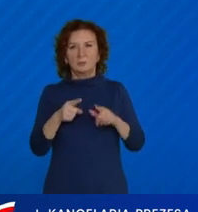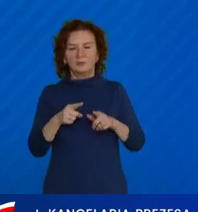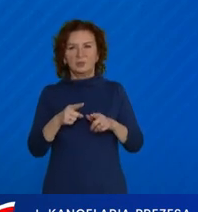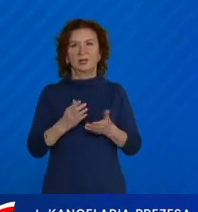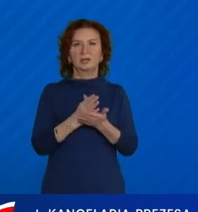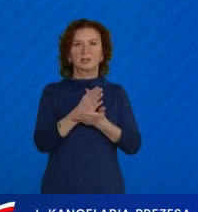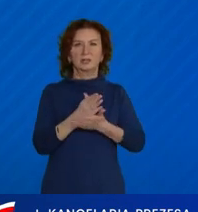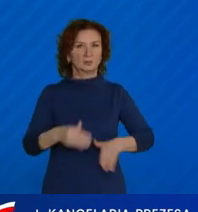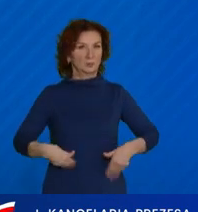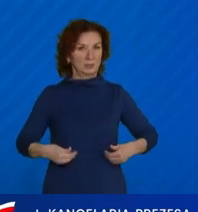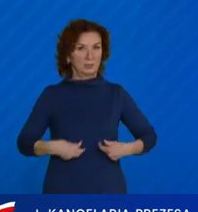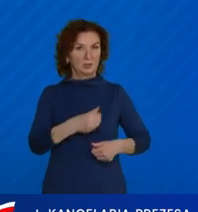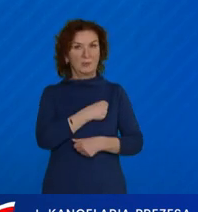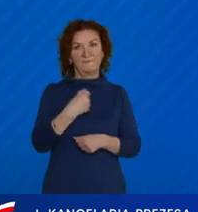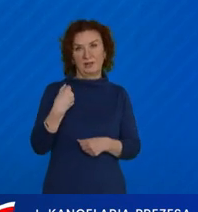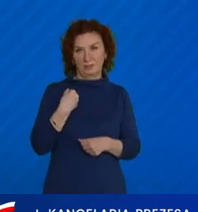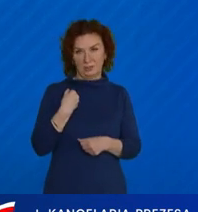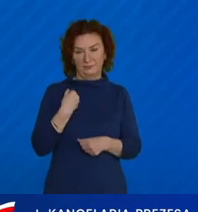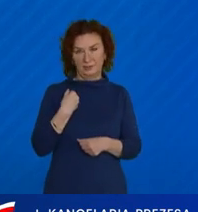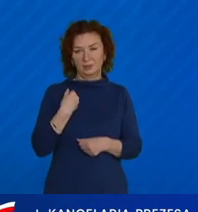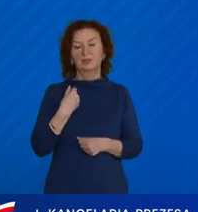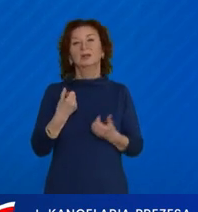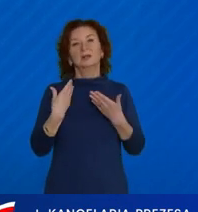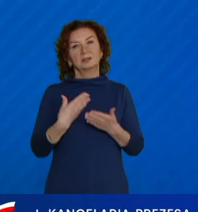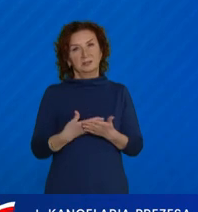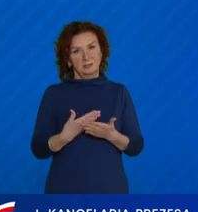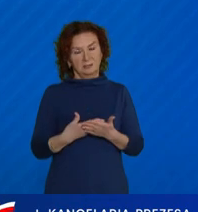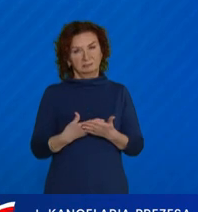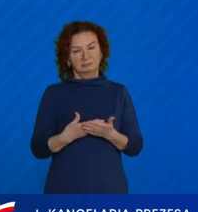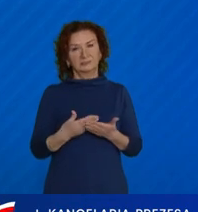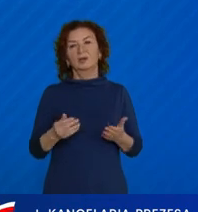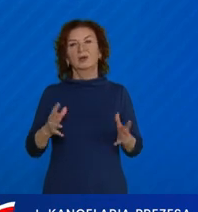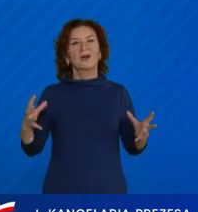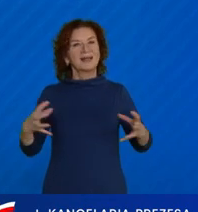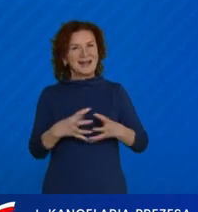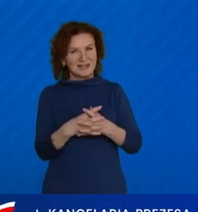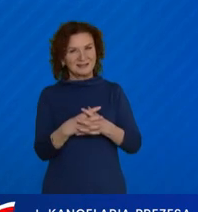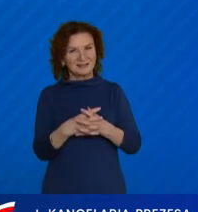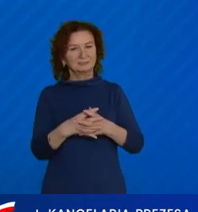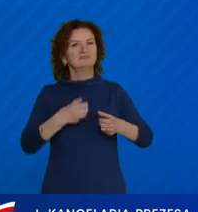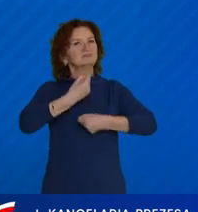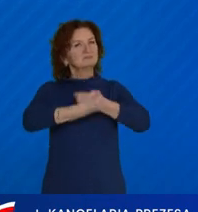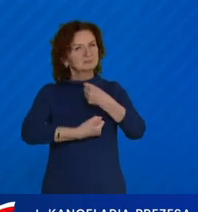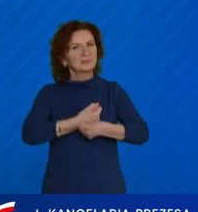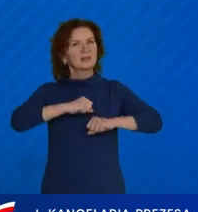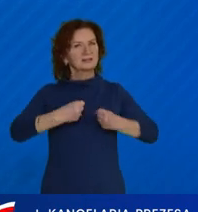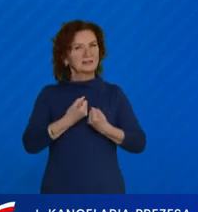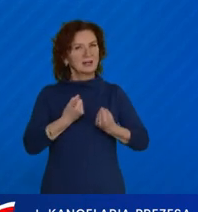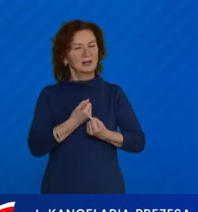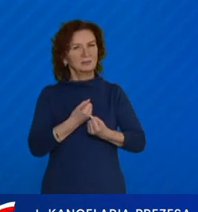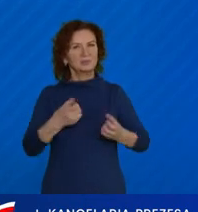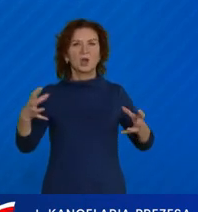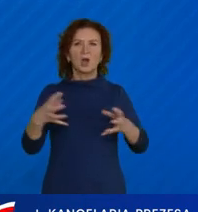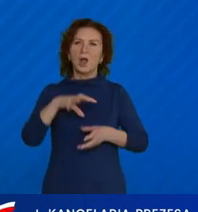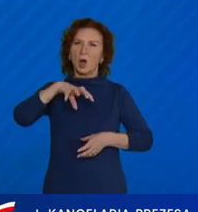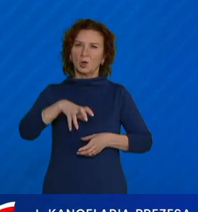W związku z tym działajmy razem, jak tak powiedziałem, jedna drużyna, która ma wspólny cel,